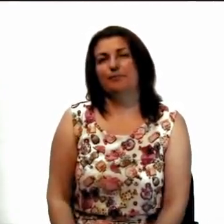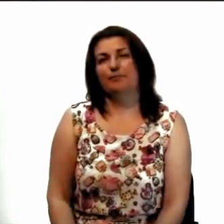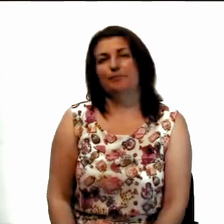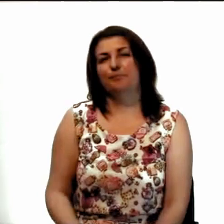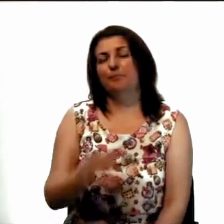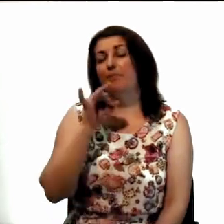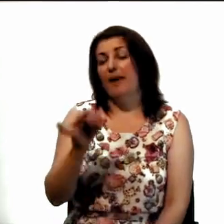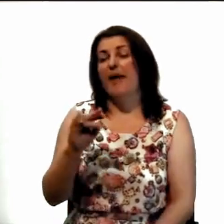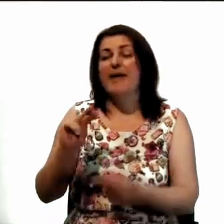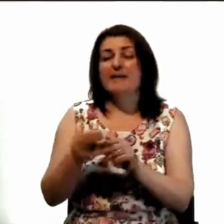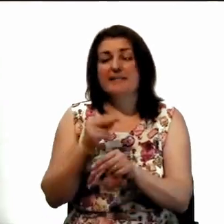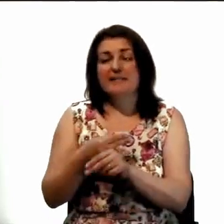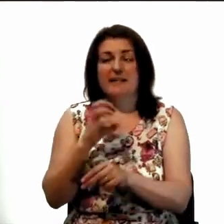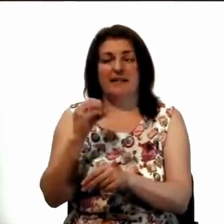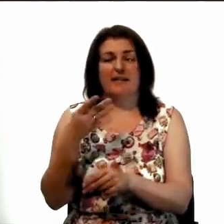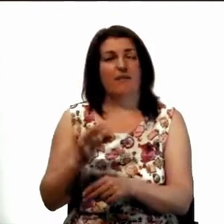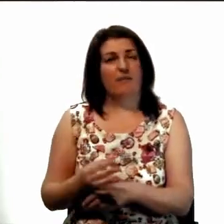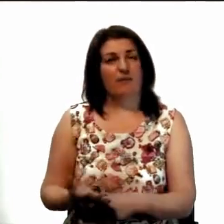И исцелил его.